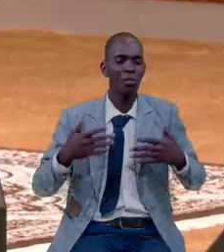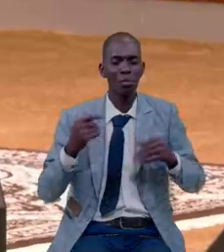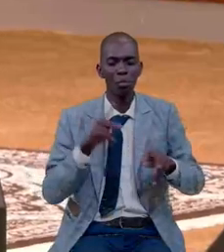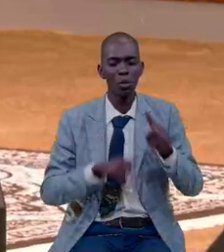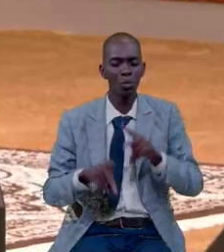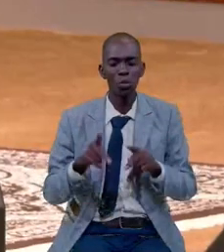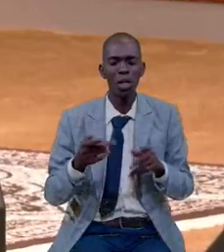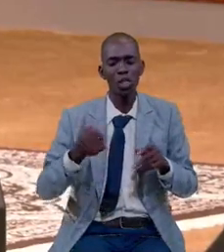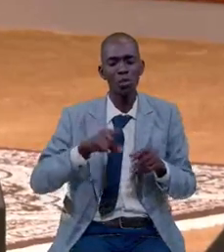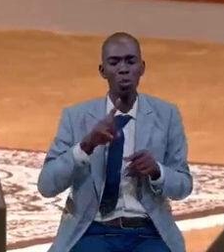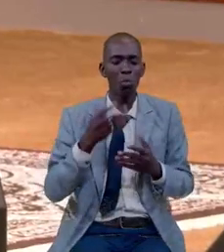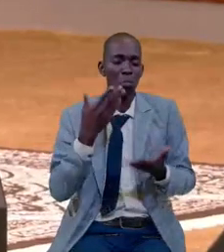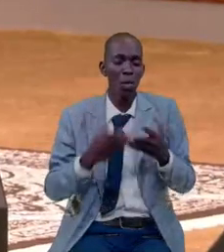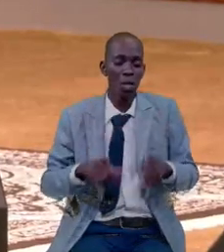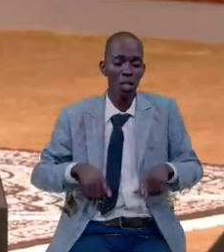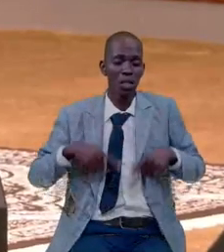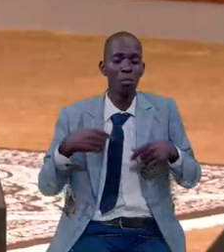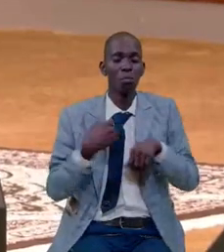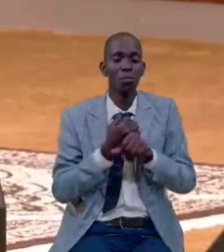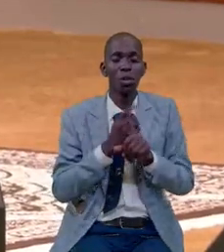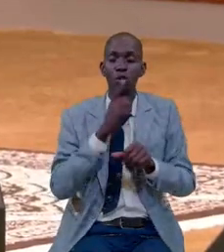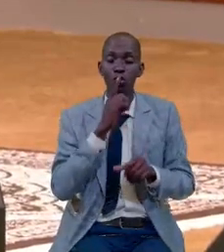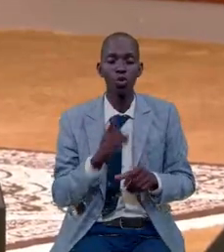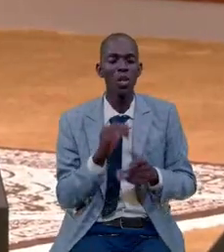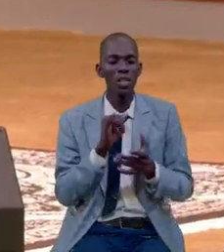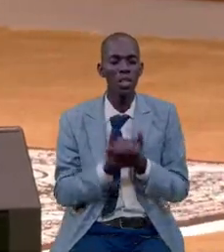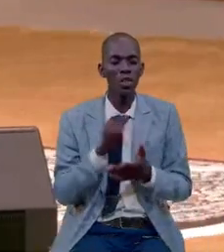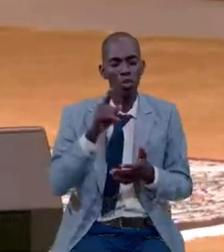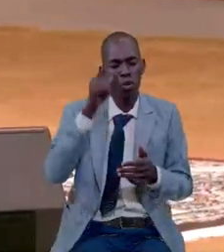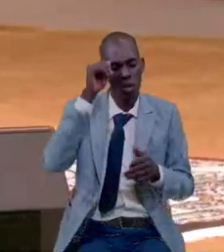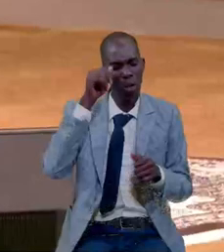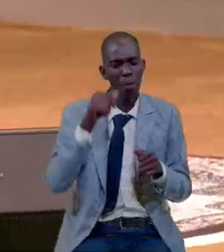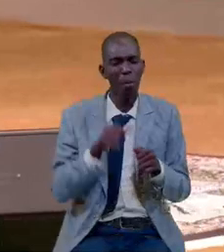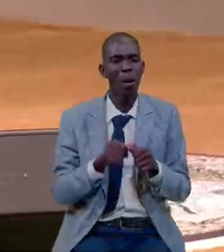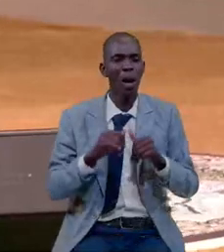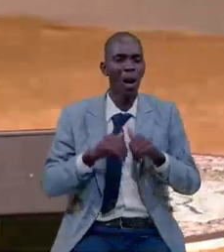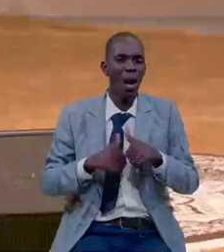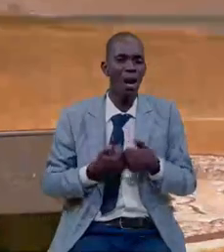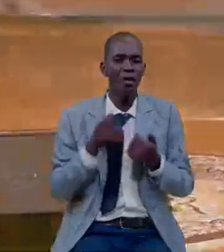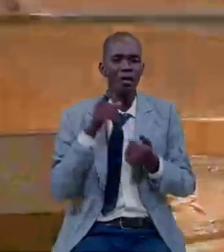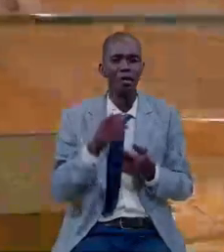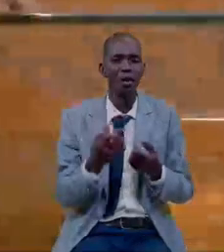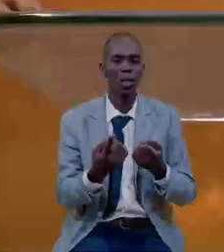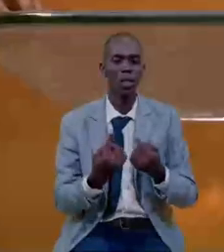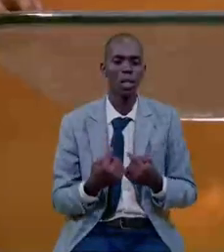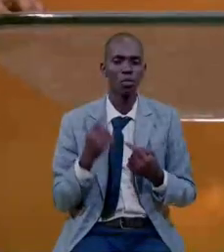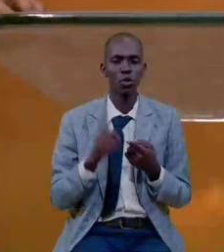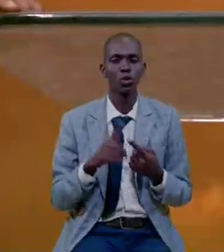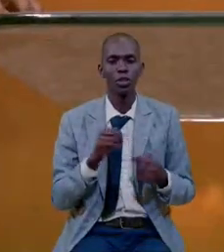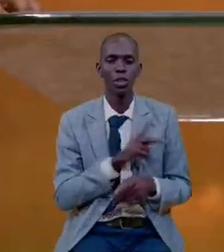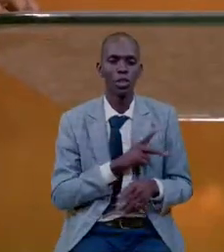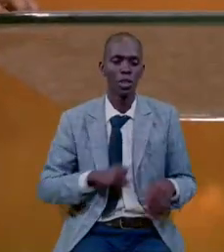que quelqu'un mène, c'est eux. Il faut tout faire pour vous rappeler bien comment vous êtes entré dans le royaume